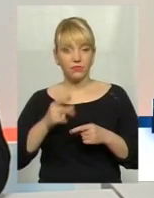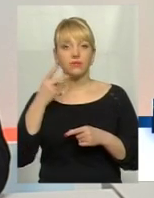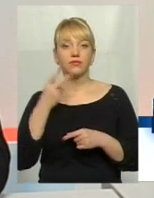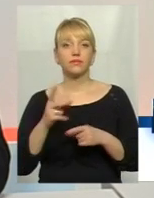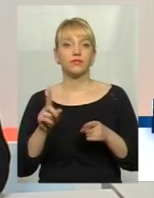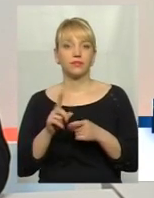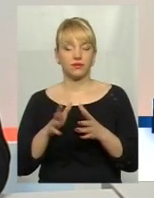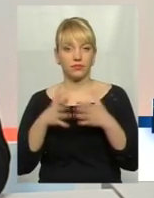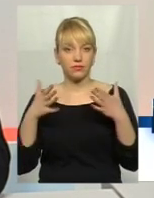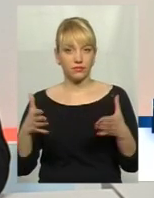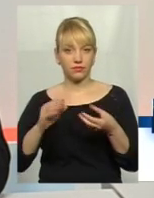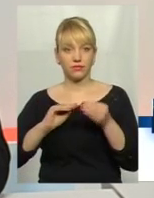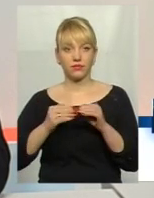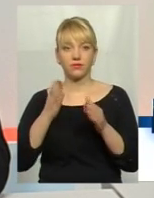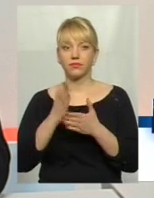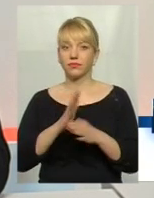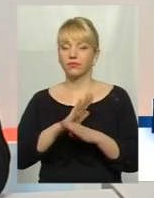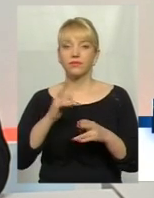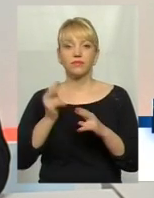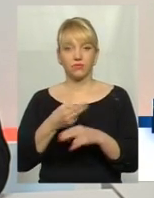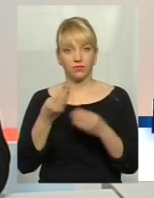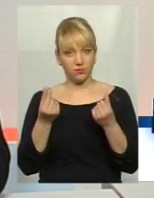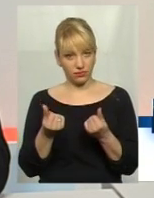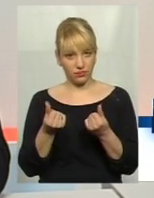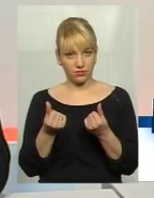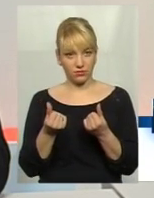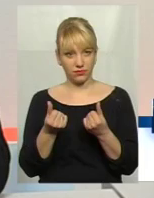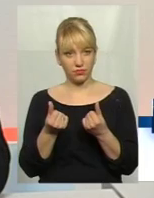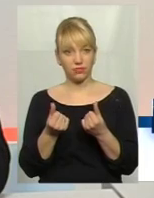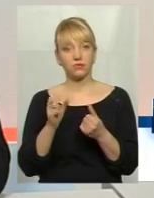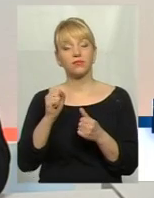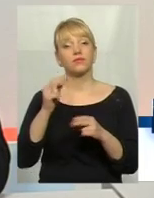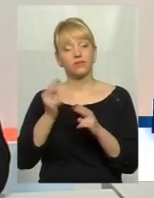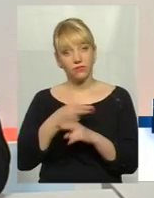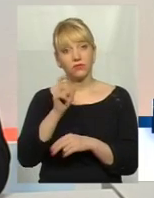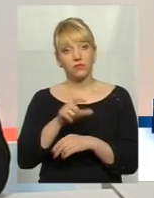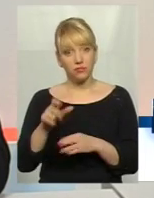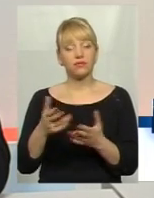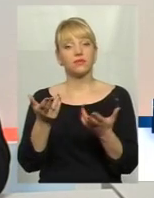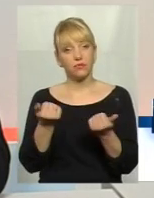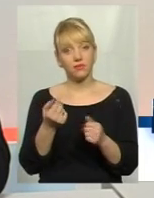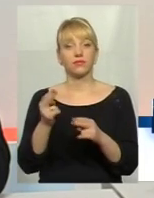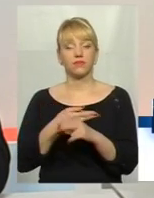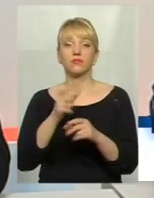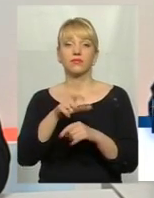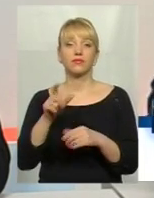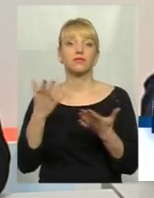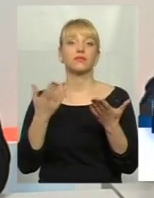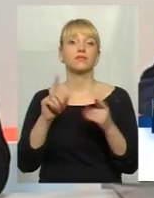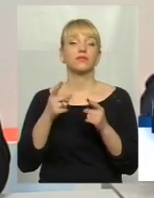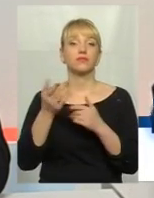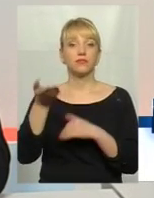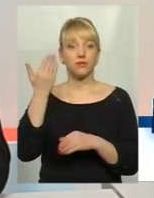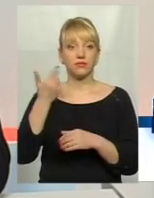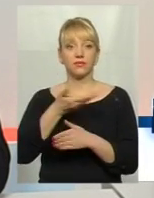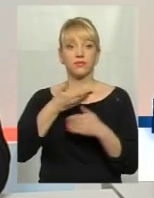що найбільшою проблемою є якраз не відсутність коштів. Тому що, відсутність кадрів? Да, відсутність кадрів. Тому що, якщо раніше ми, як